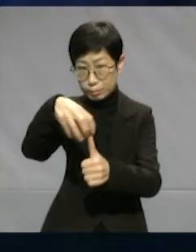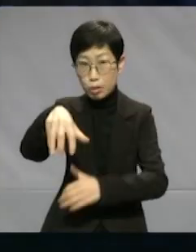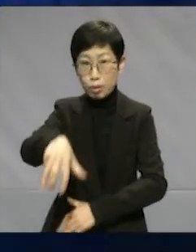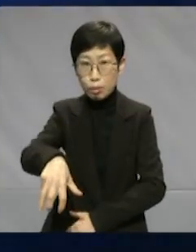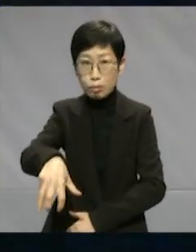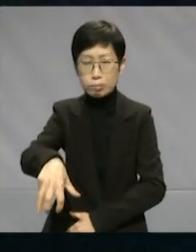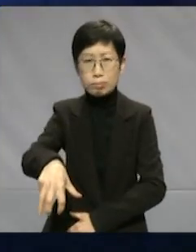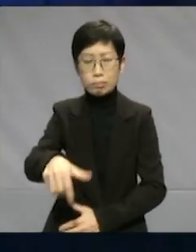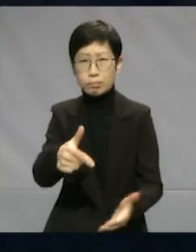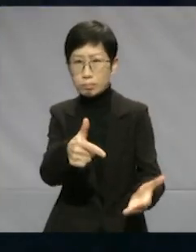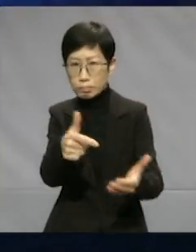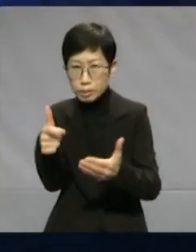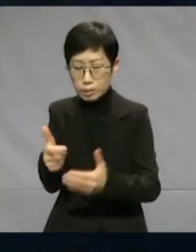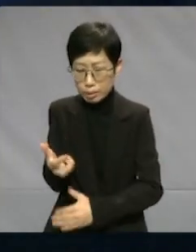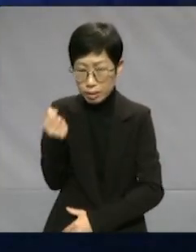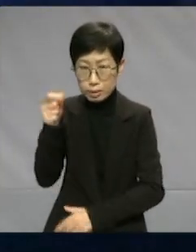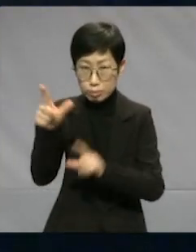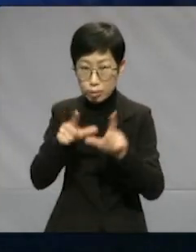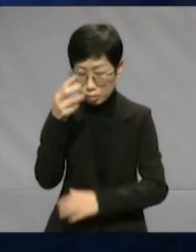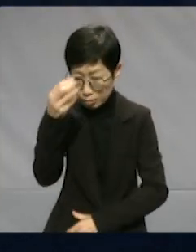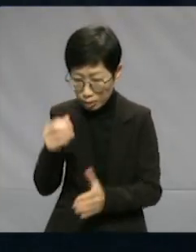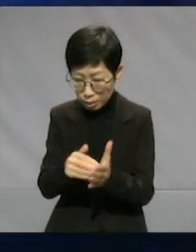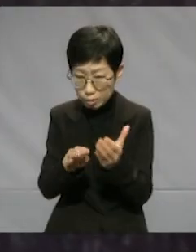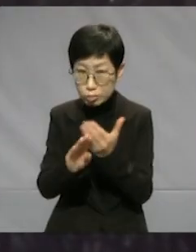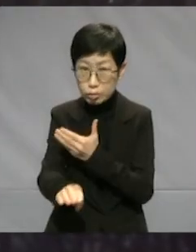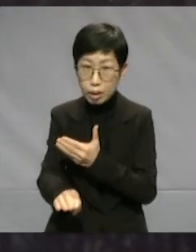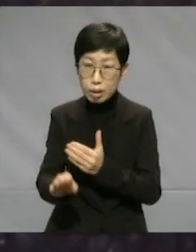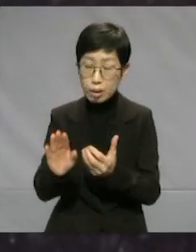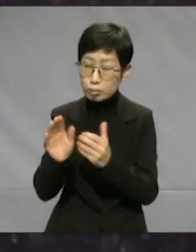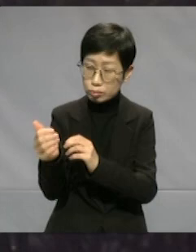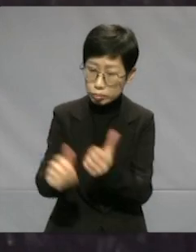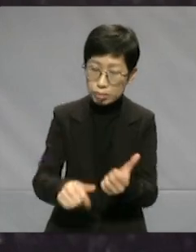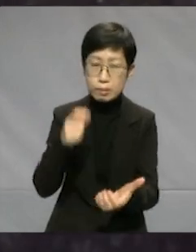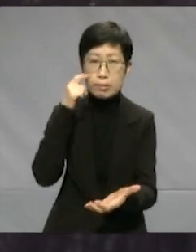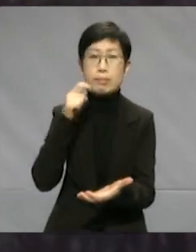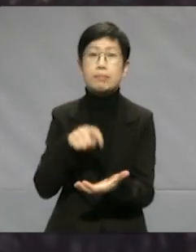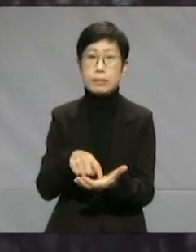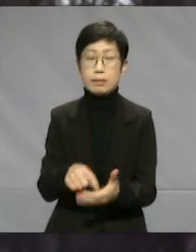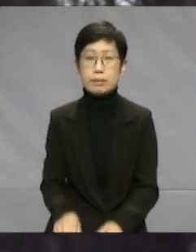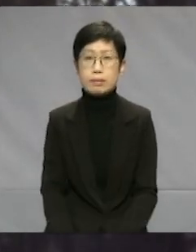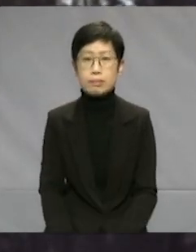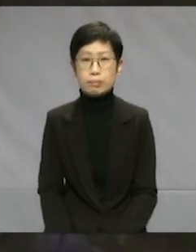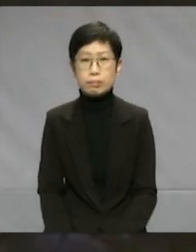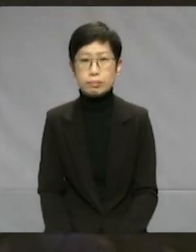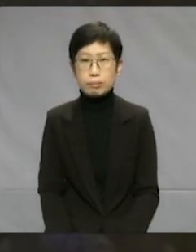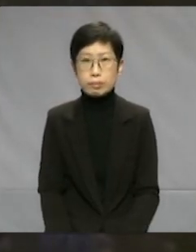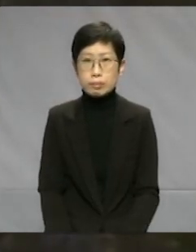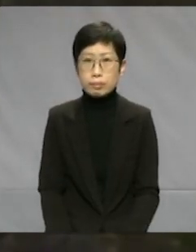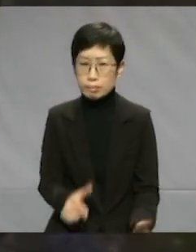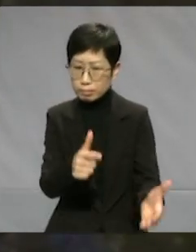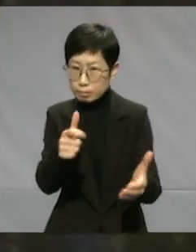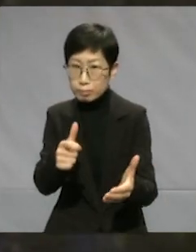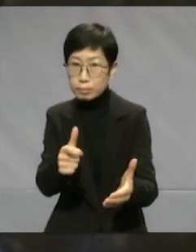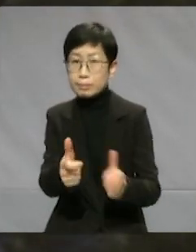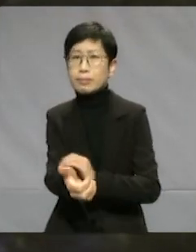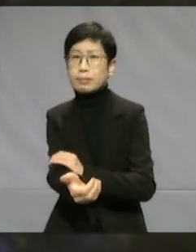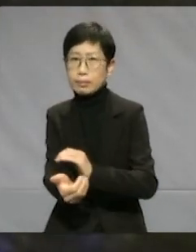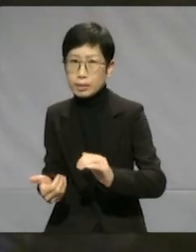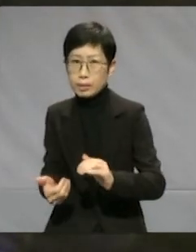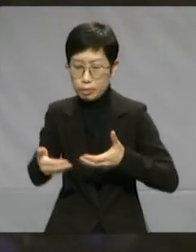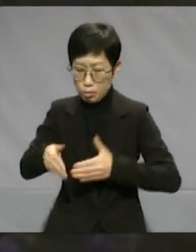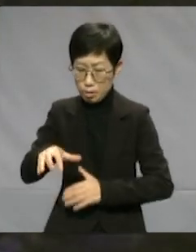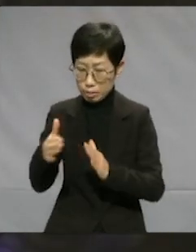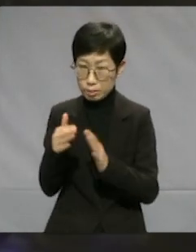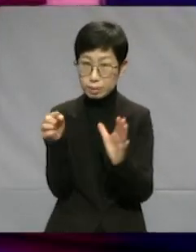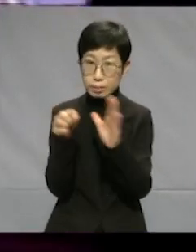있는 모습이 목격된 뒤 현장에서 숨진 채 발견됐습니다. 범행 현장으로 가기 전 고향집에서 자신의 아버지도